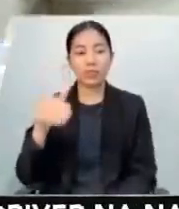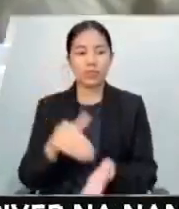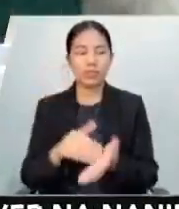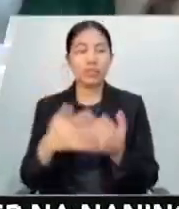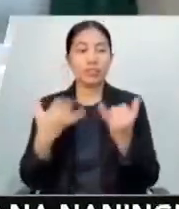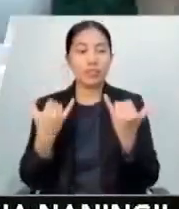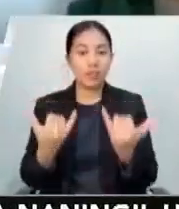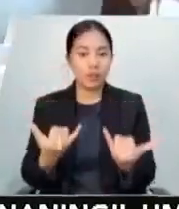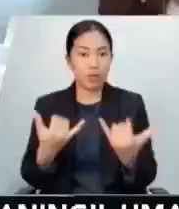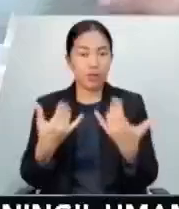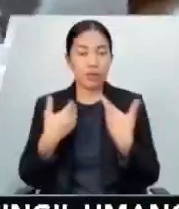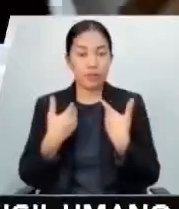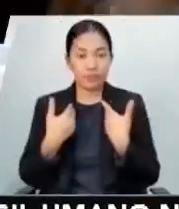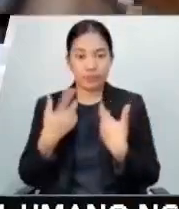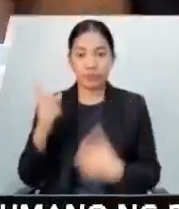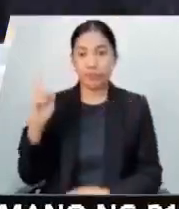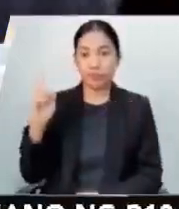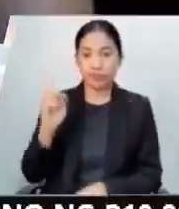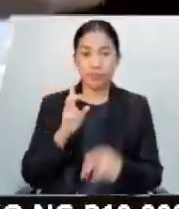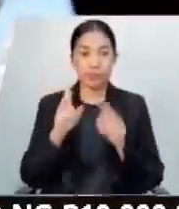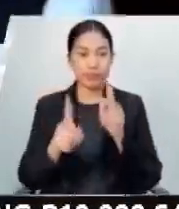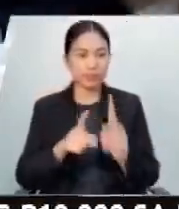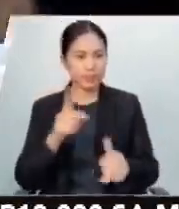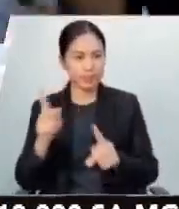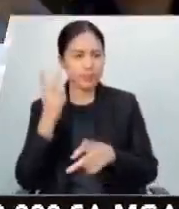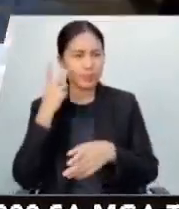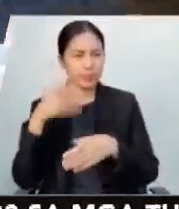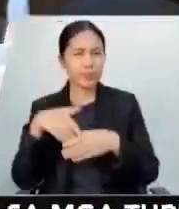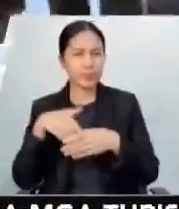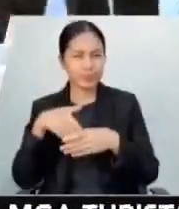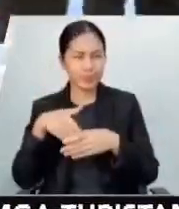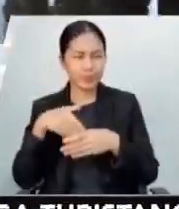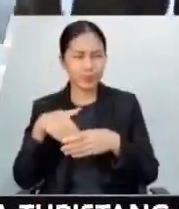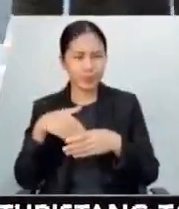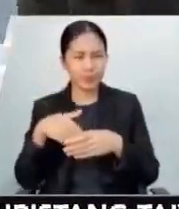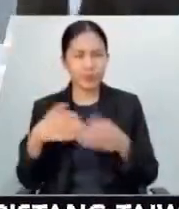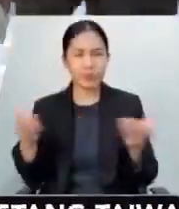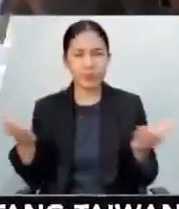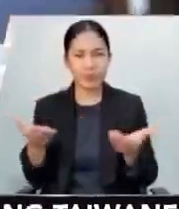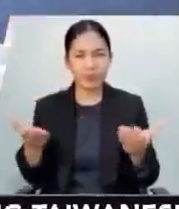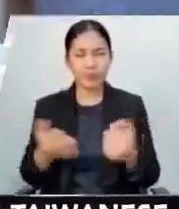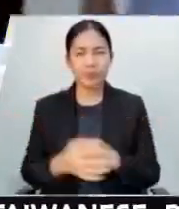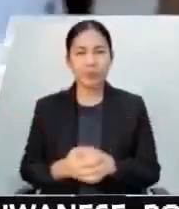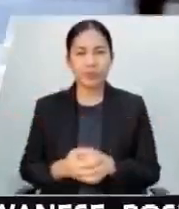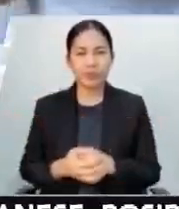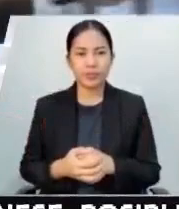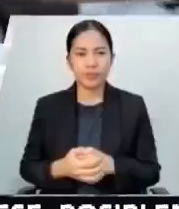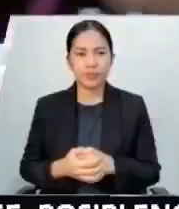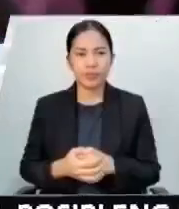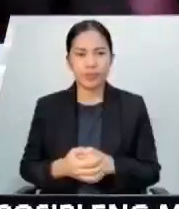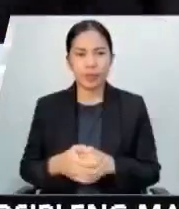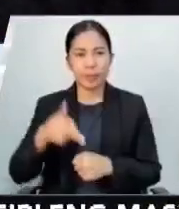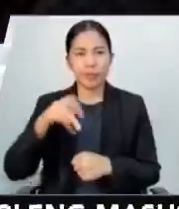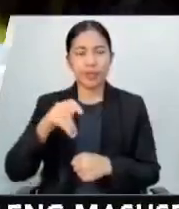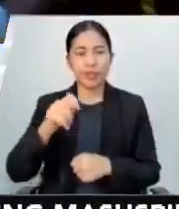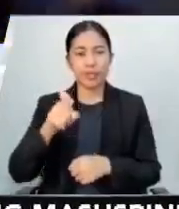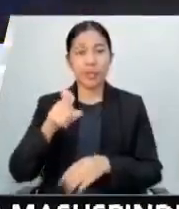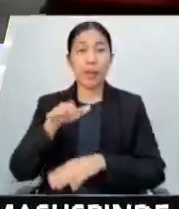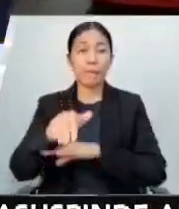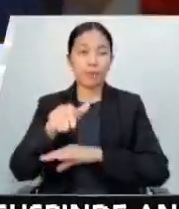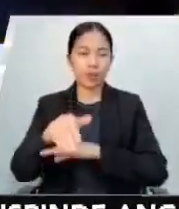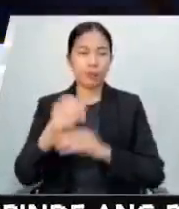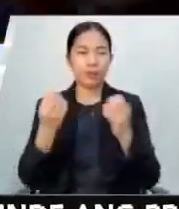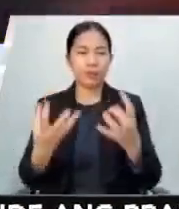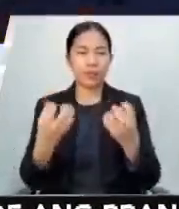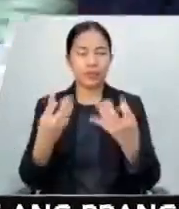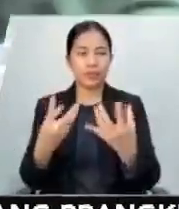kababayan dito. Medyo maluwag pa. Ang tendency kasi dito sa PITX sa hapon nagsasabay-sabay yung mga pasahero. Itong mga to, papunta yan